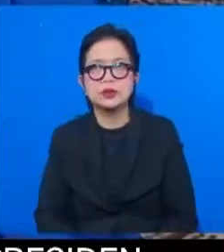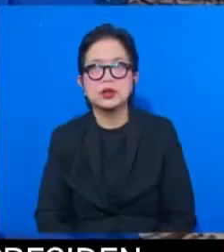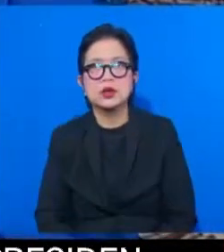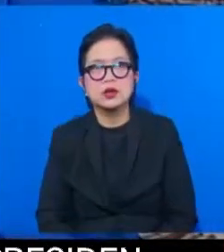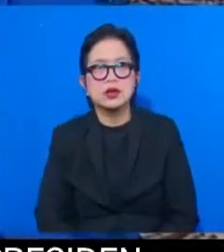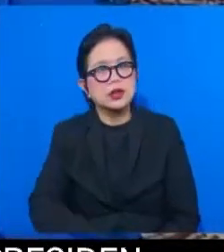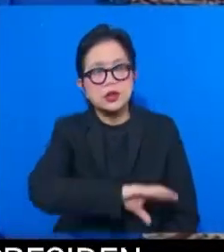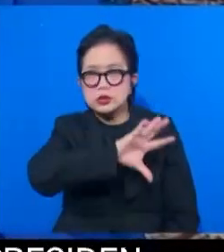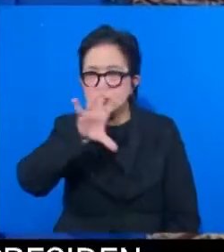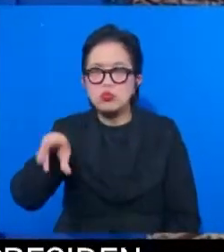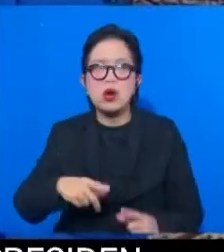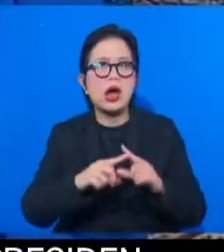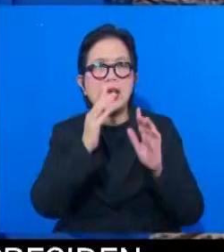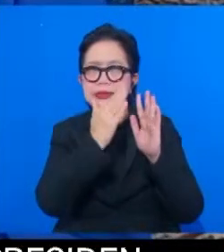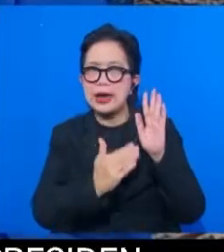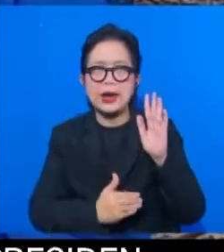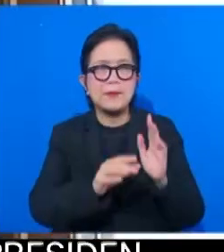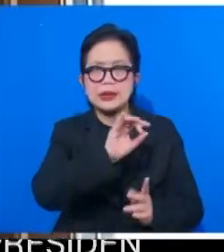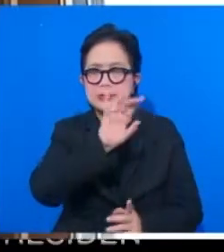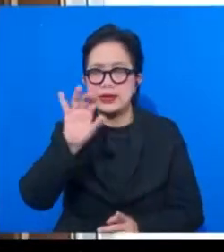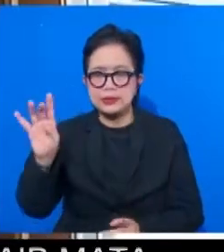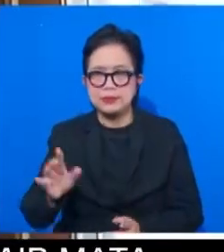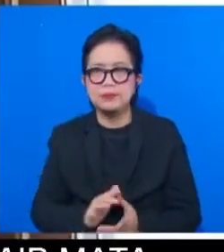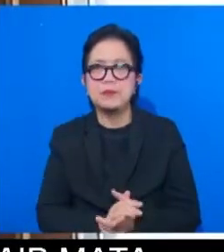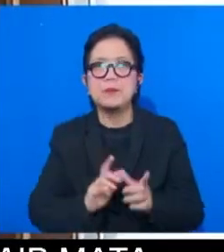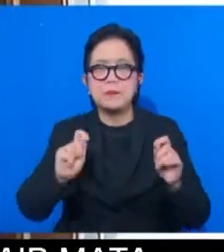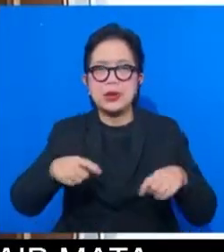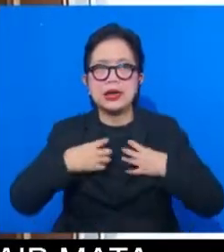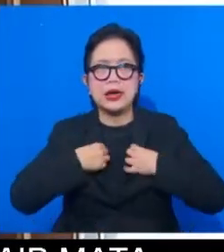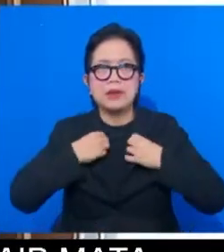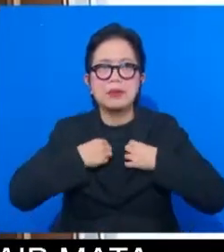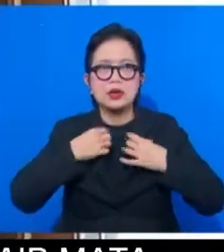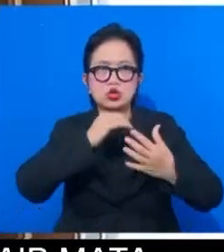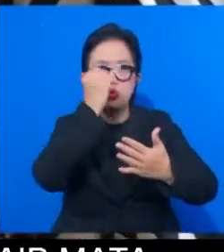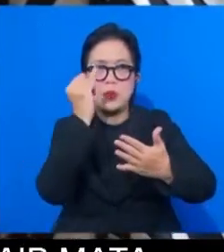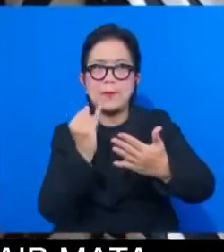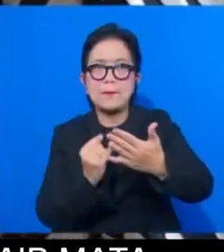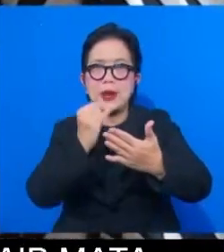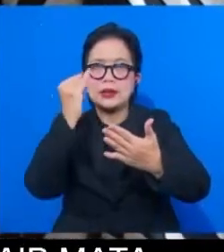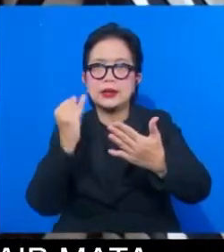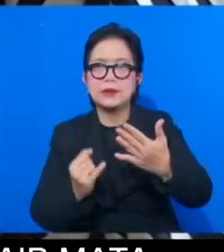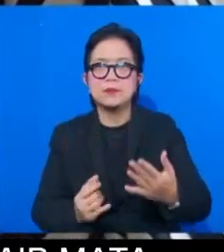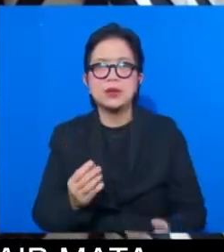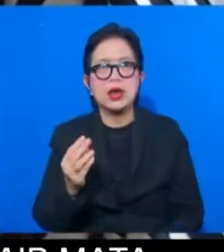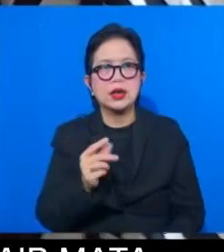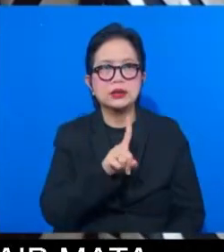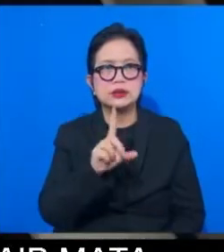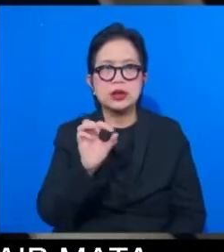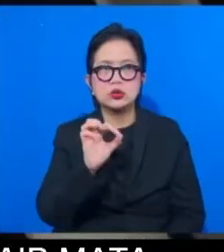apapun masuk, jadi tidak hanya untuk acara resepsi saja. Batik Bekonang dijual bervariasi, mulai dari ratusan